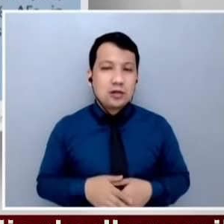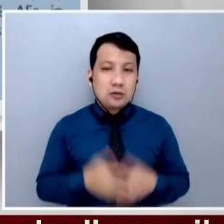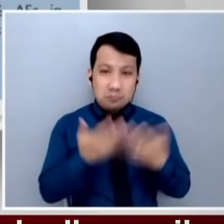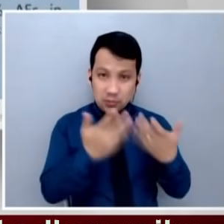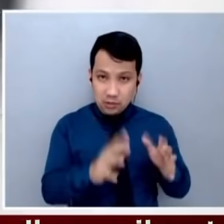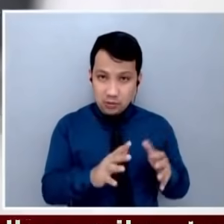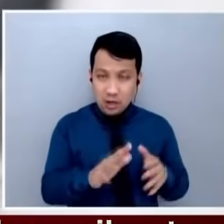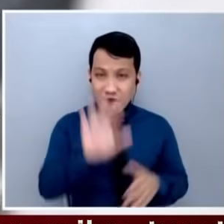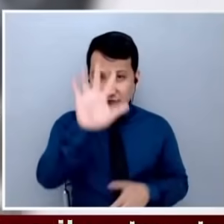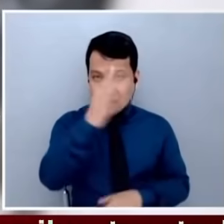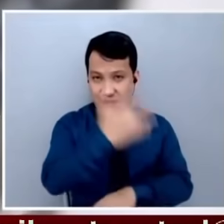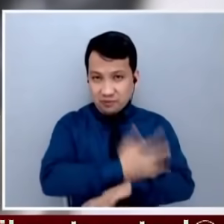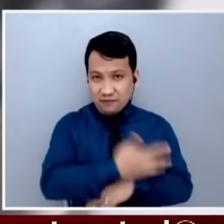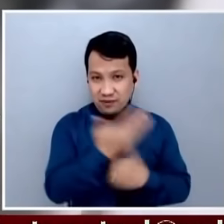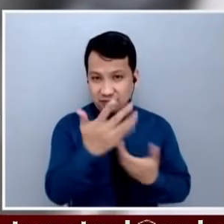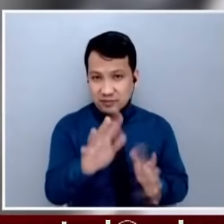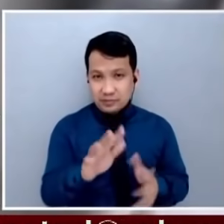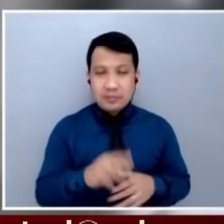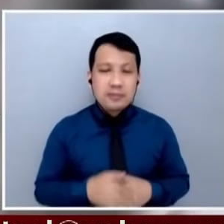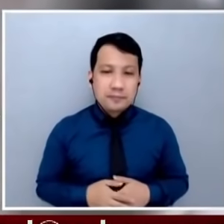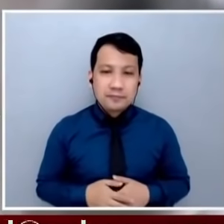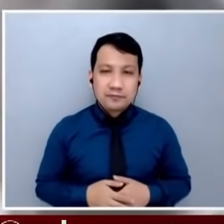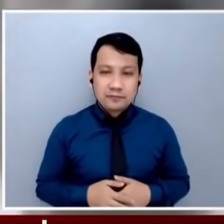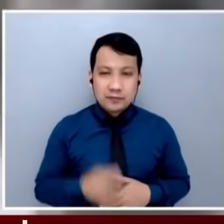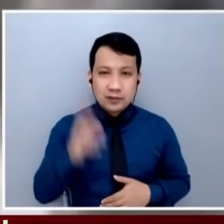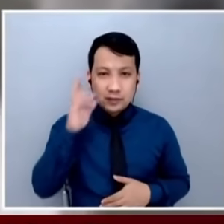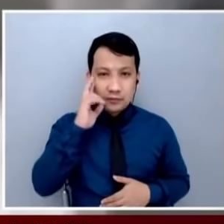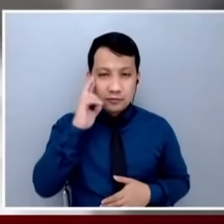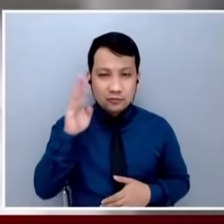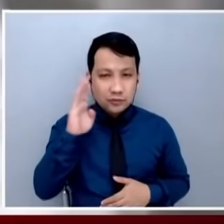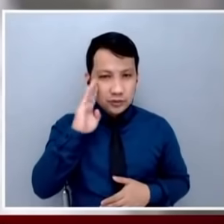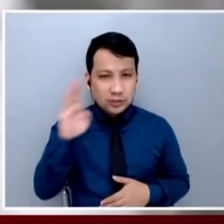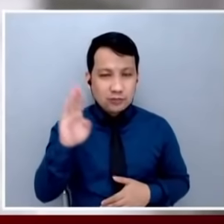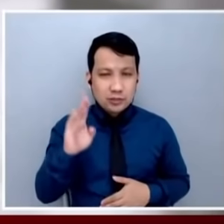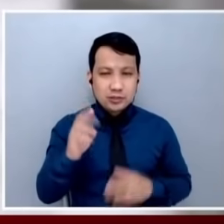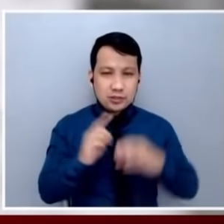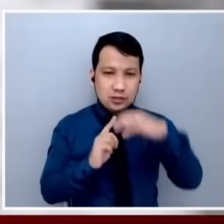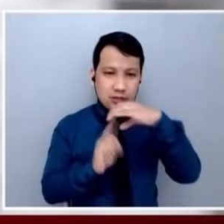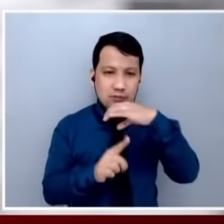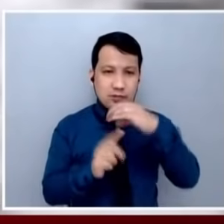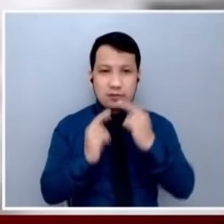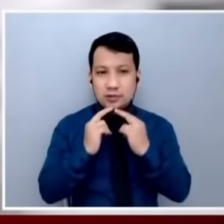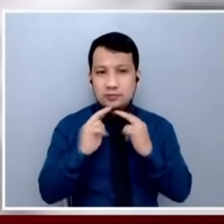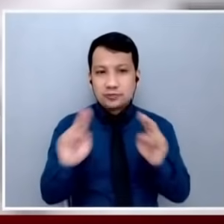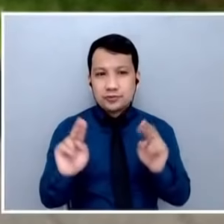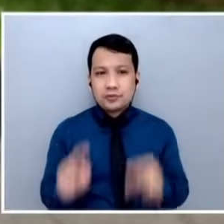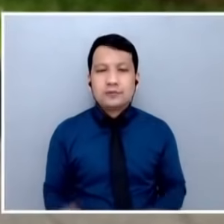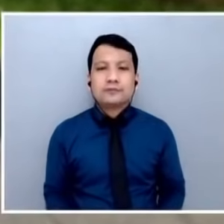ang 5. Rafael Bosano, ABS-CBN News.